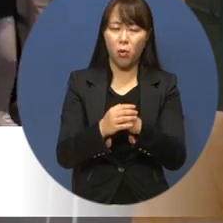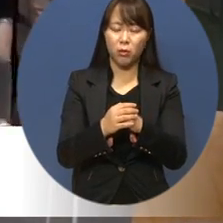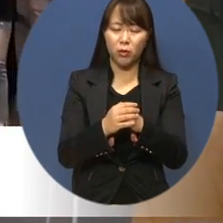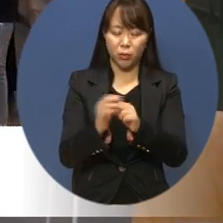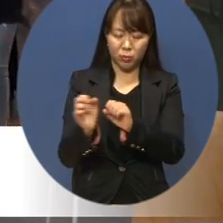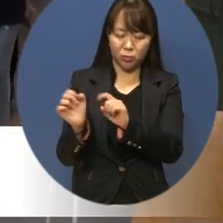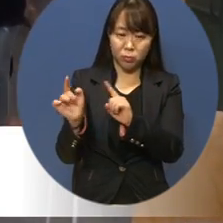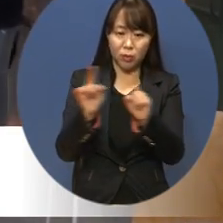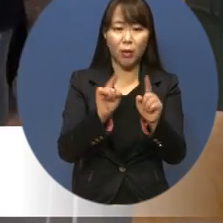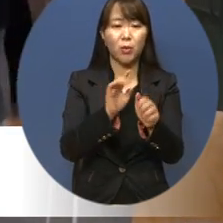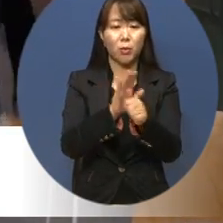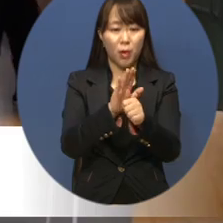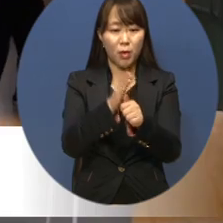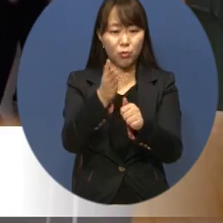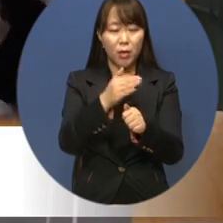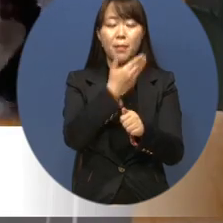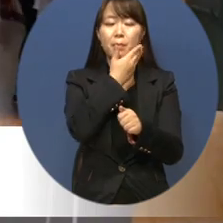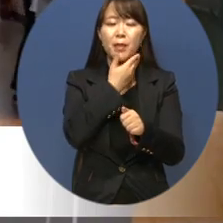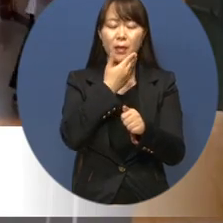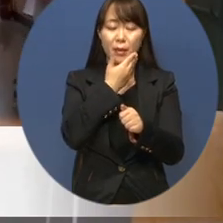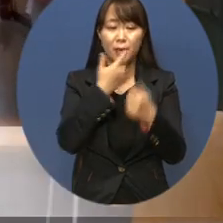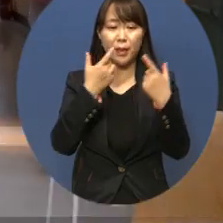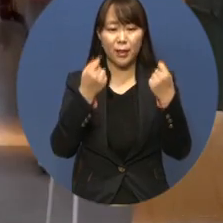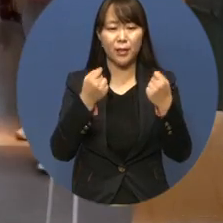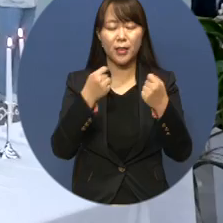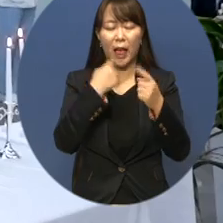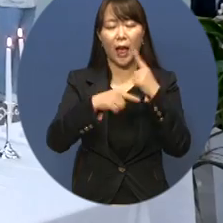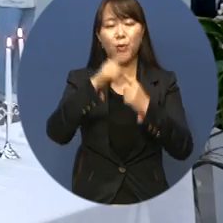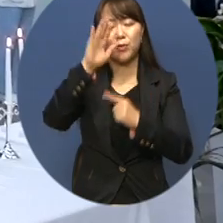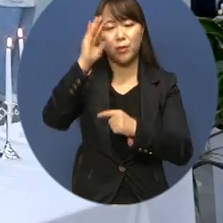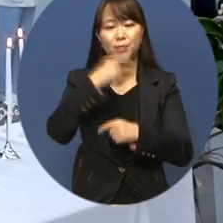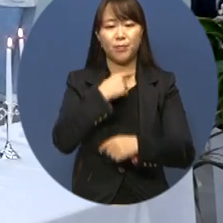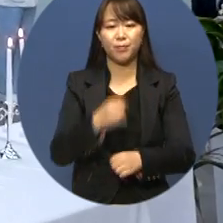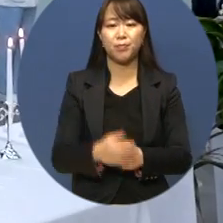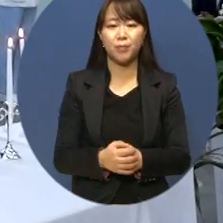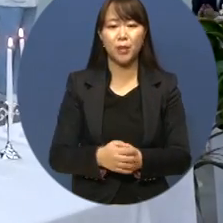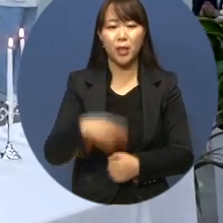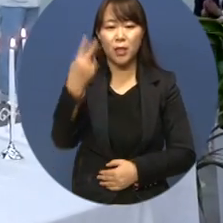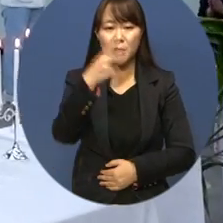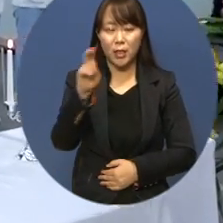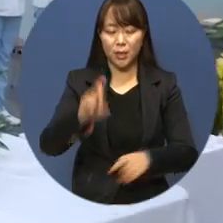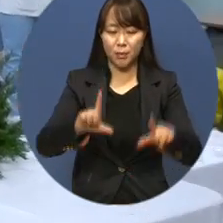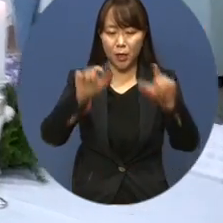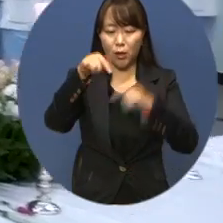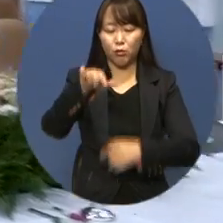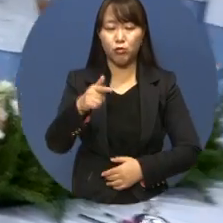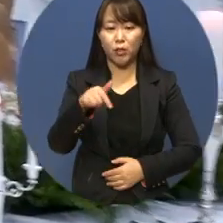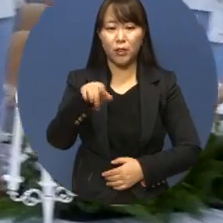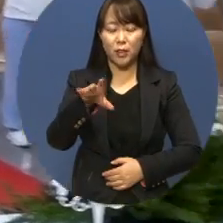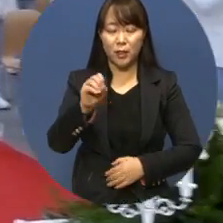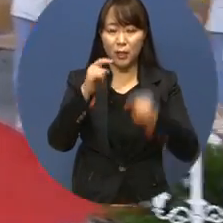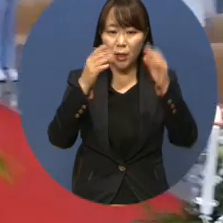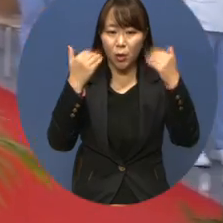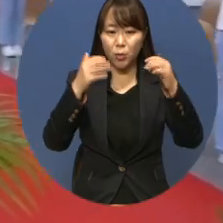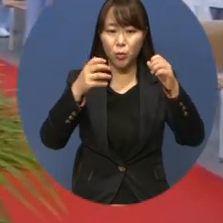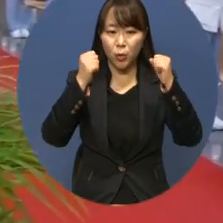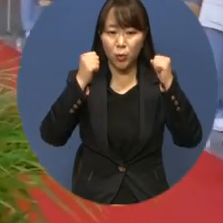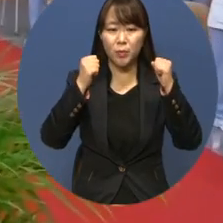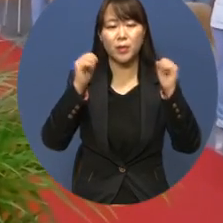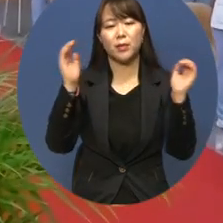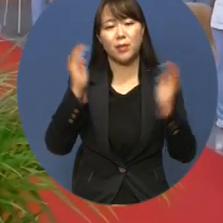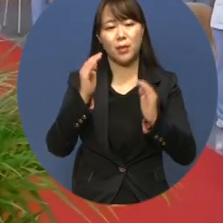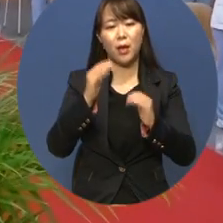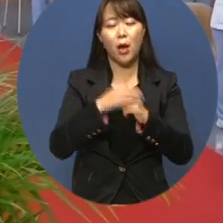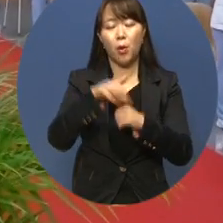회복을 도와주는 비타민과 같은 간호사가 되고 싶습니다. 2020년 군장대학교 간호학과 졸업생인